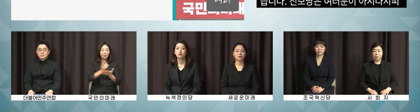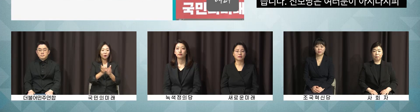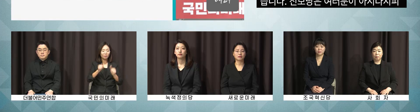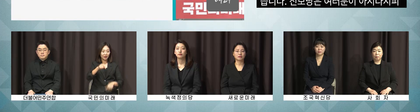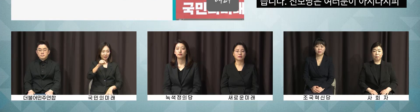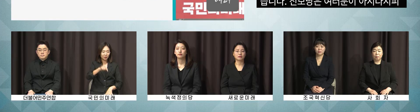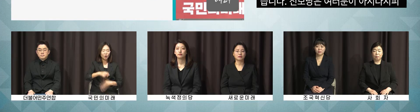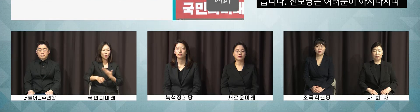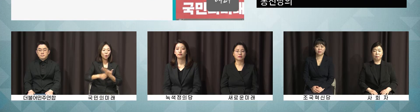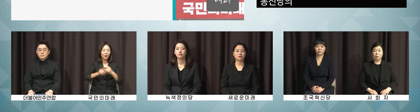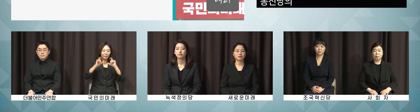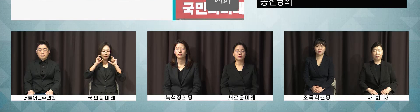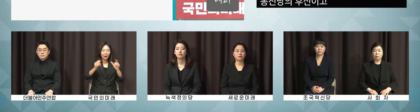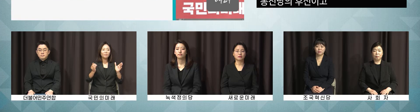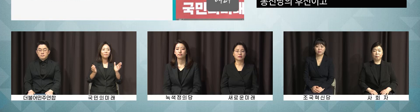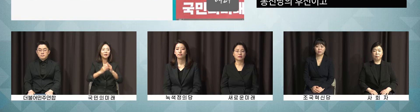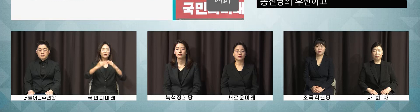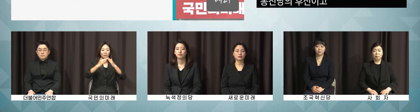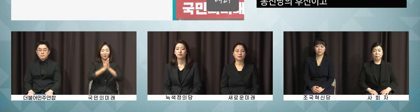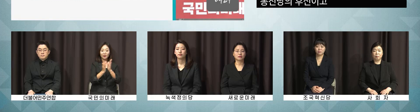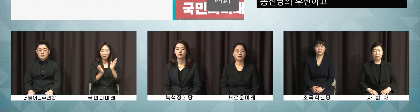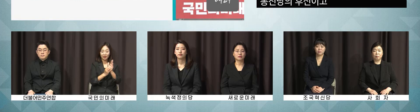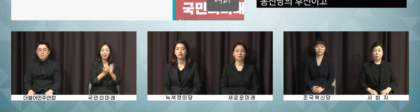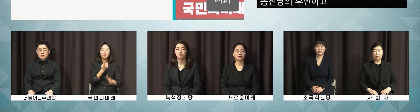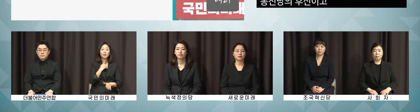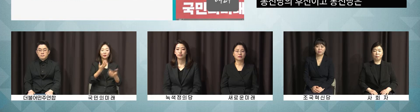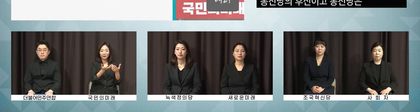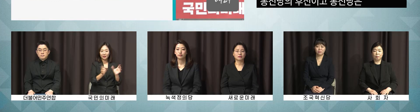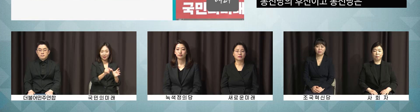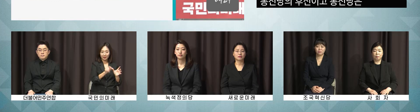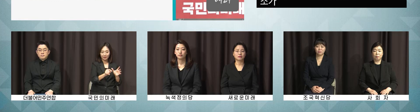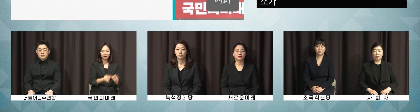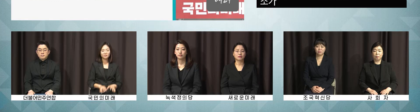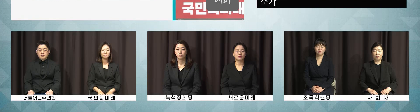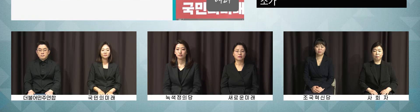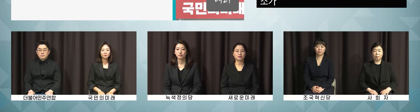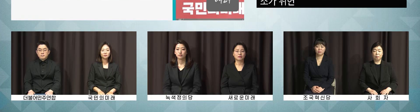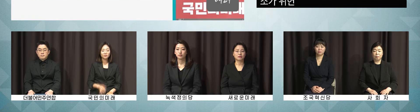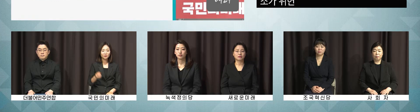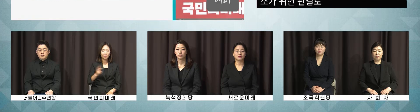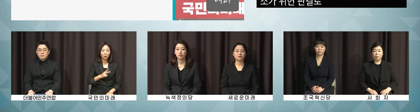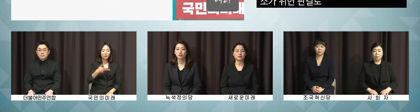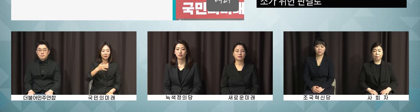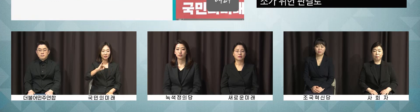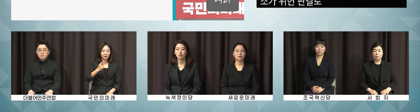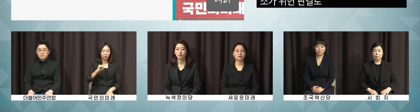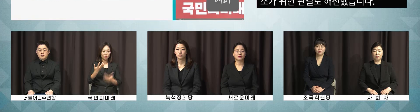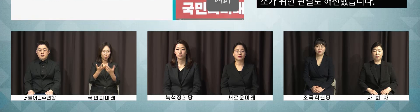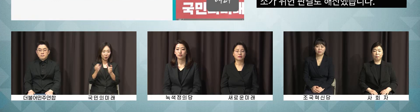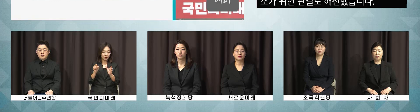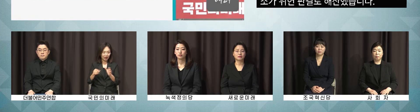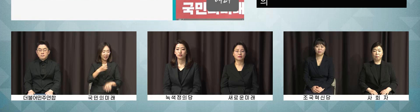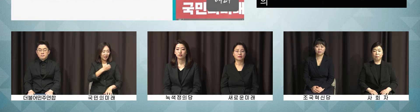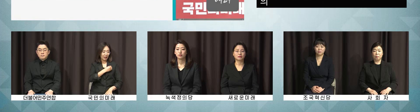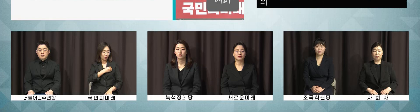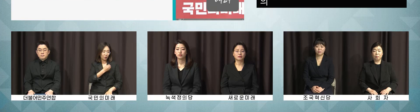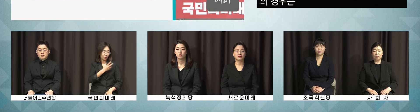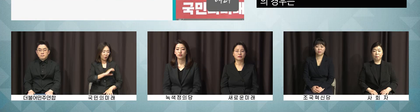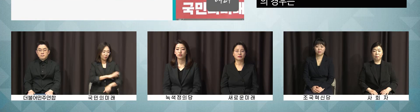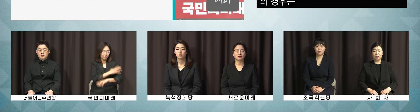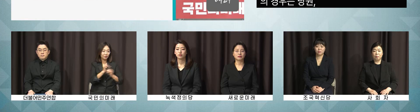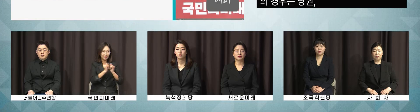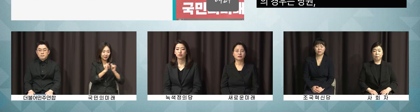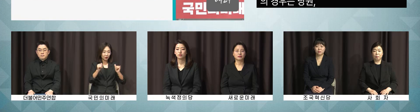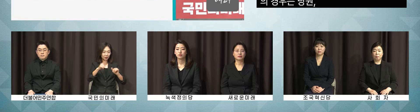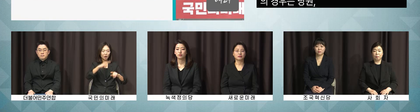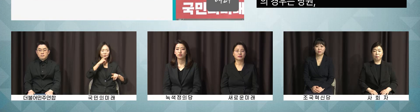헌법재판소가 위헌 판결을 내려서 해산한 정당이 되겠습니다. 특히 진보당의 경우는 당원과 간부가